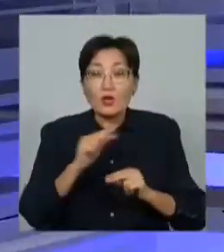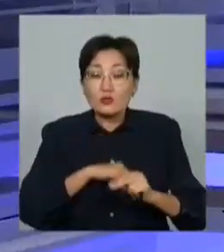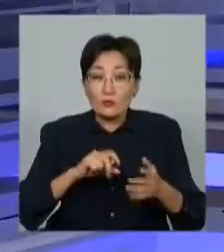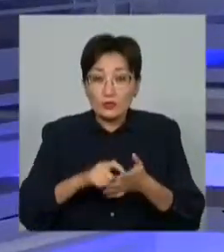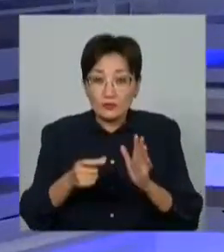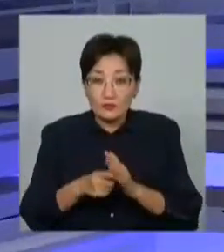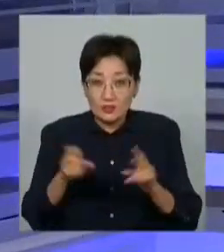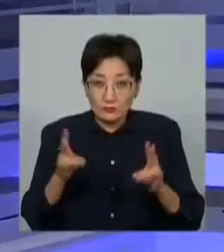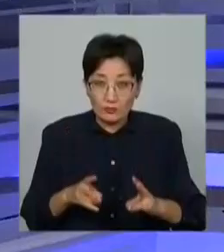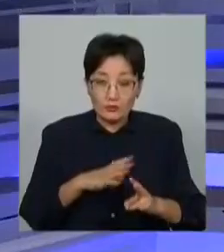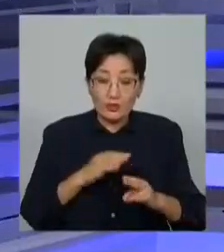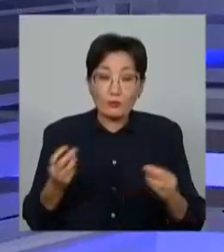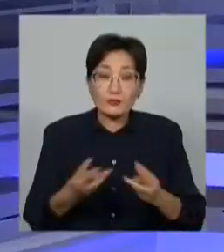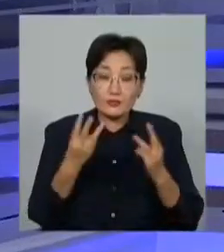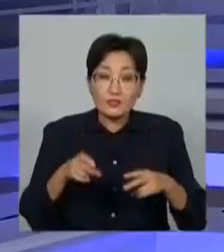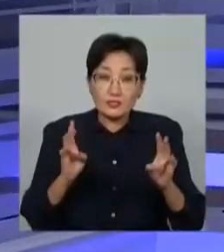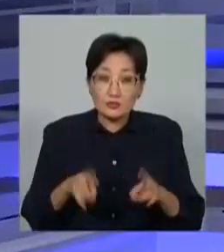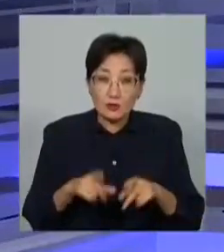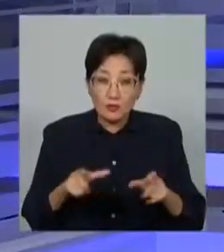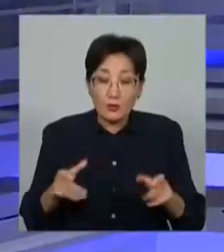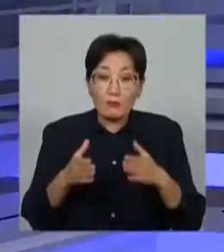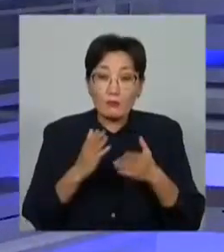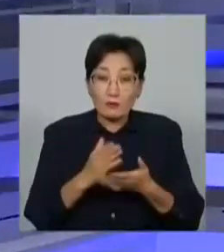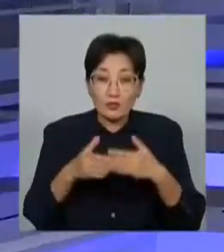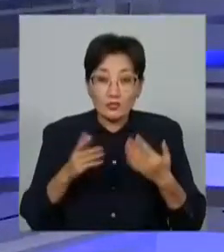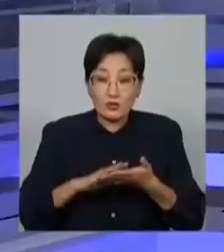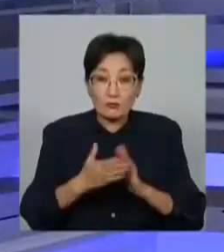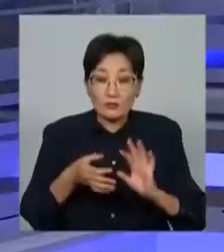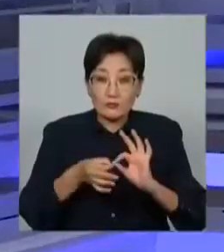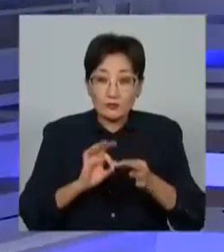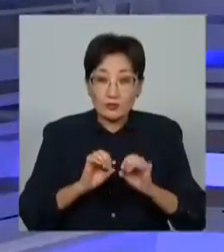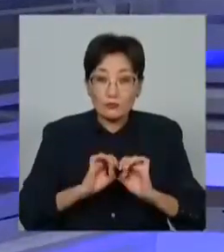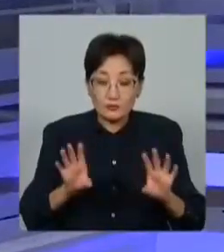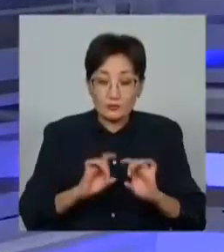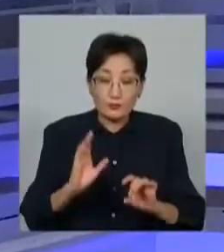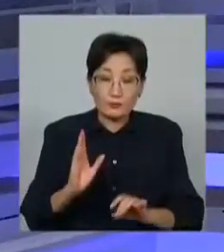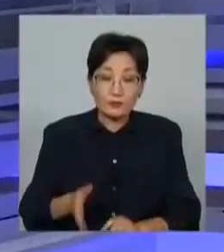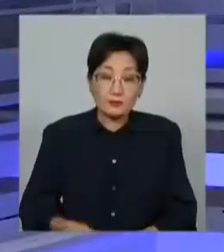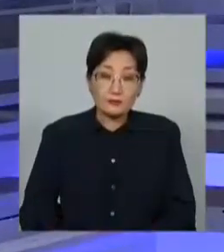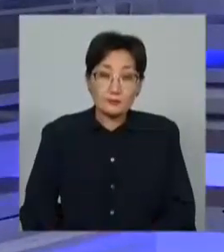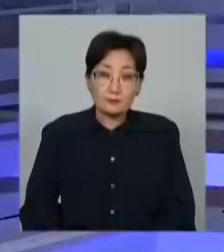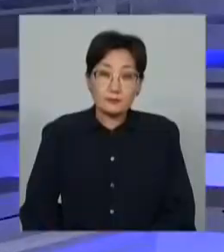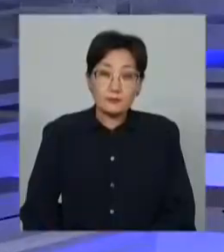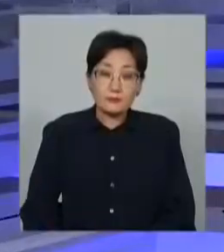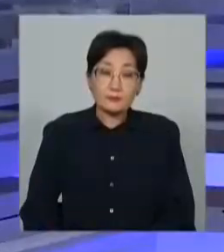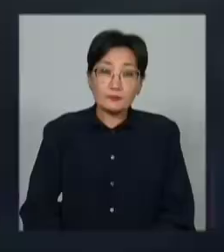зиянын тигізген. Қызыл жалына зардап шеккендер бар ма? Жағдайдың мән-жайын Наскен еркін анықтап қайтқан еді.